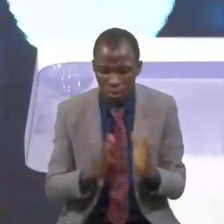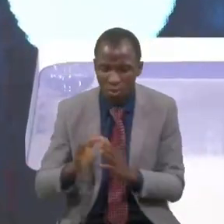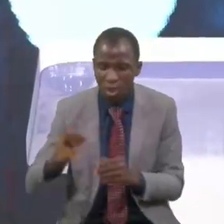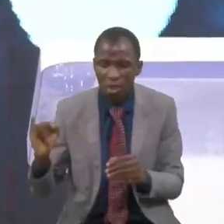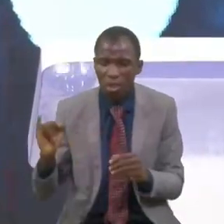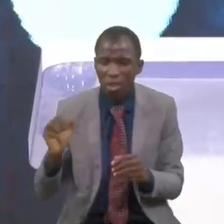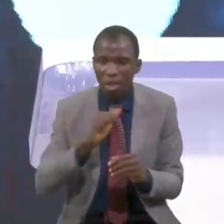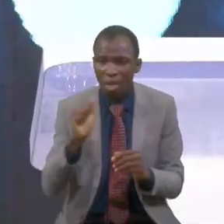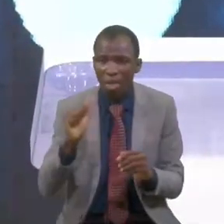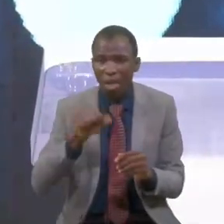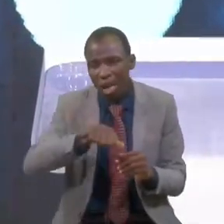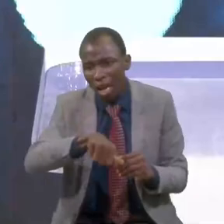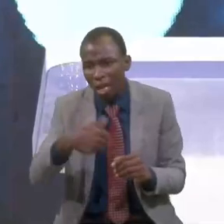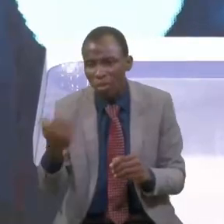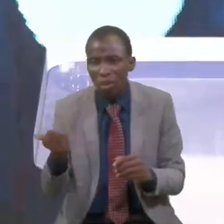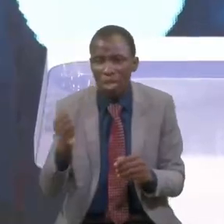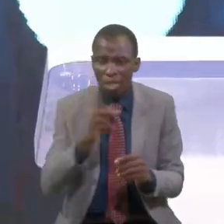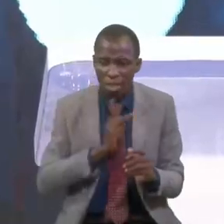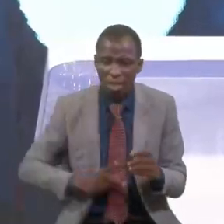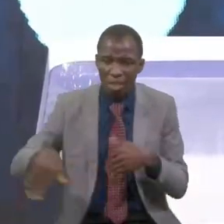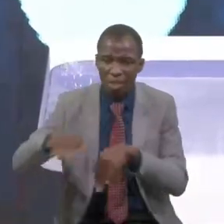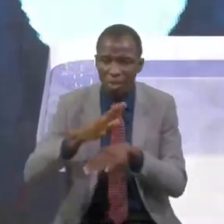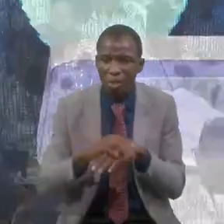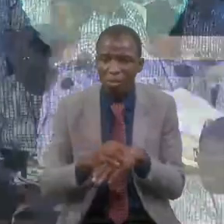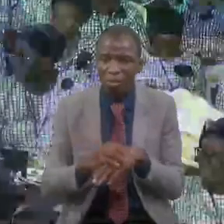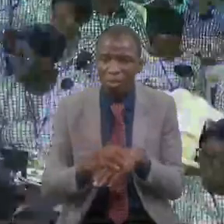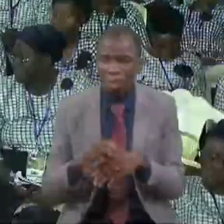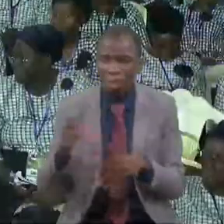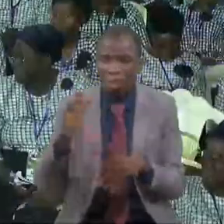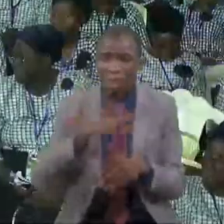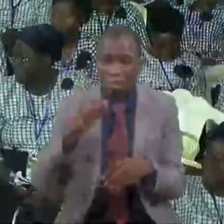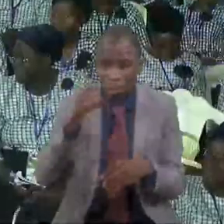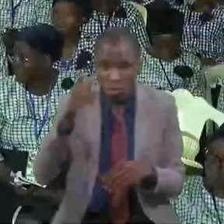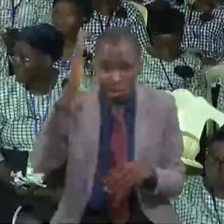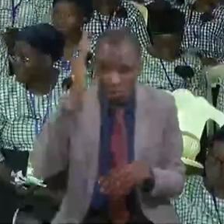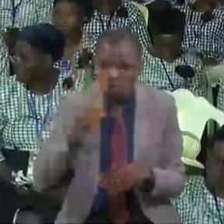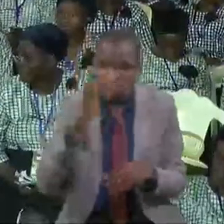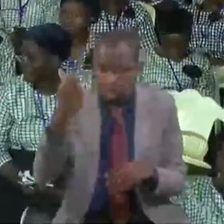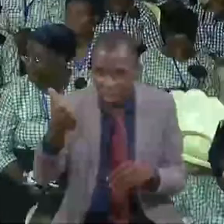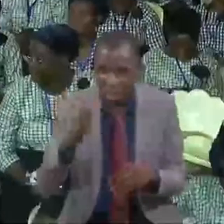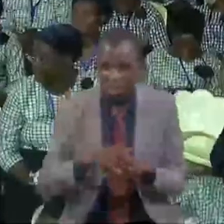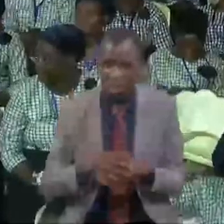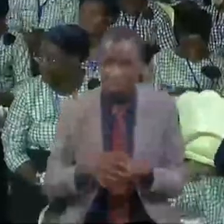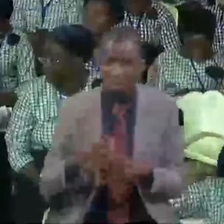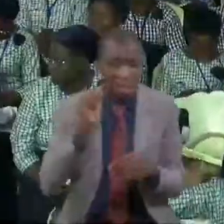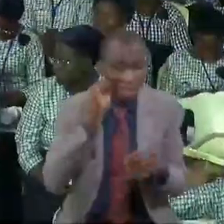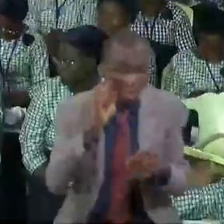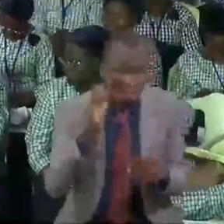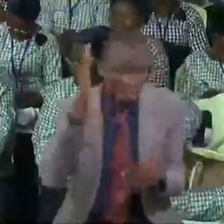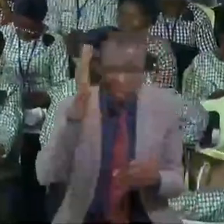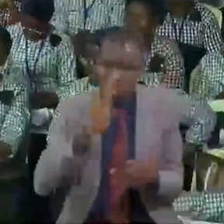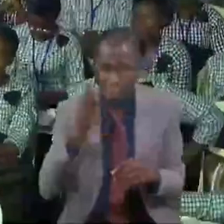prépare un autre royaume et vous serez là elle sera